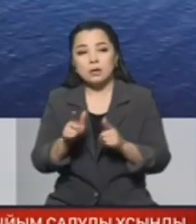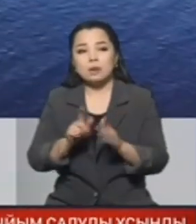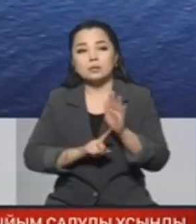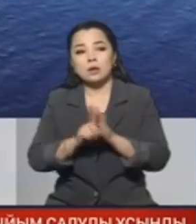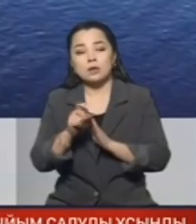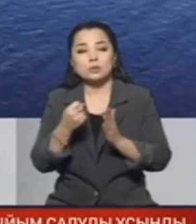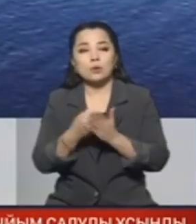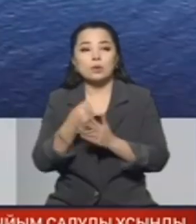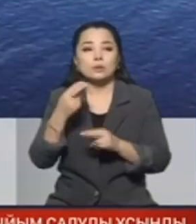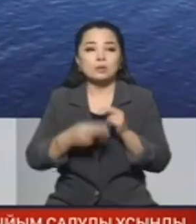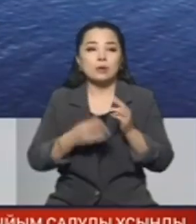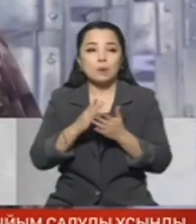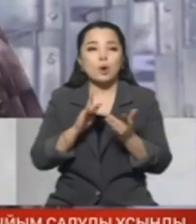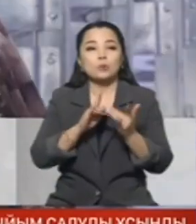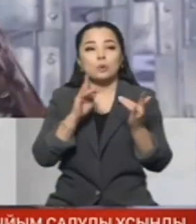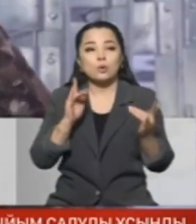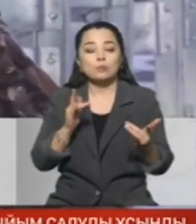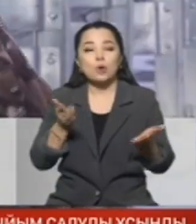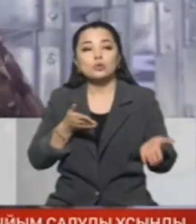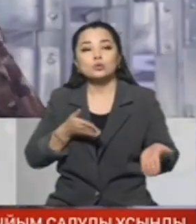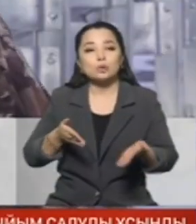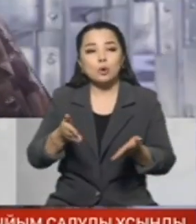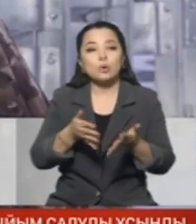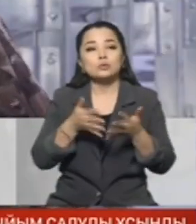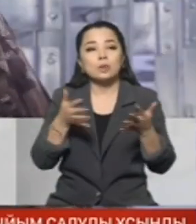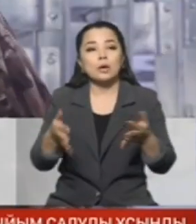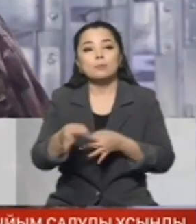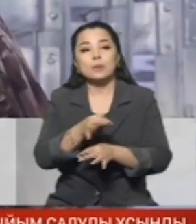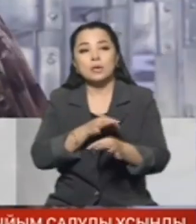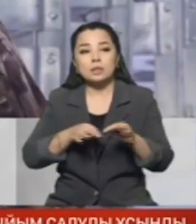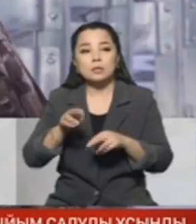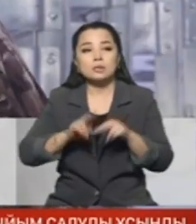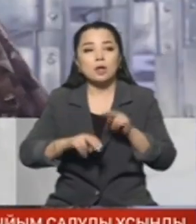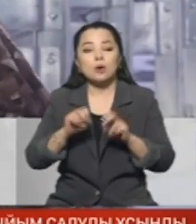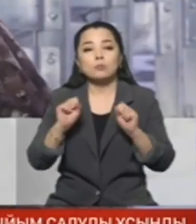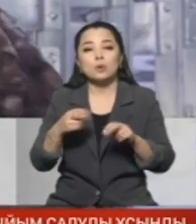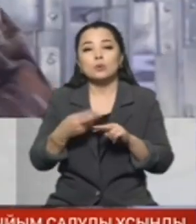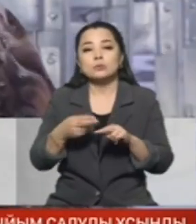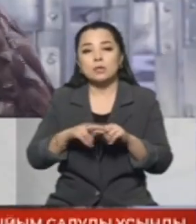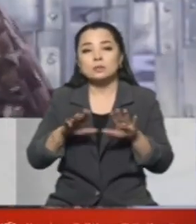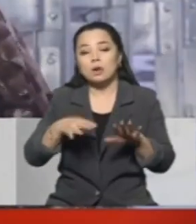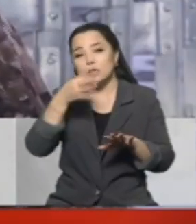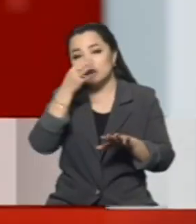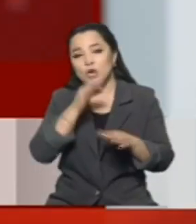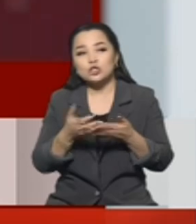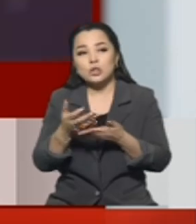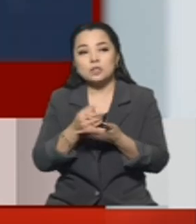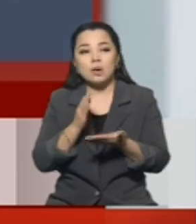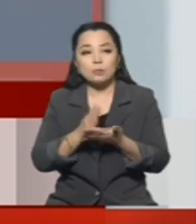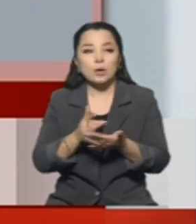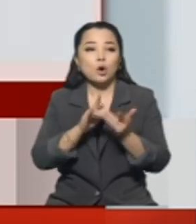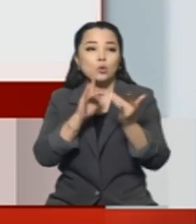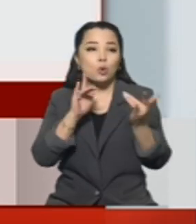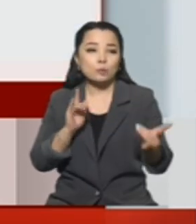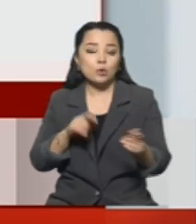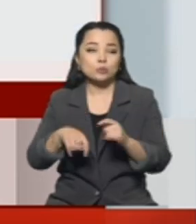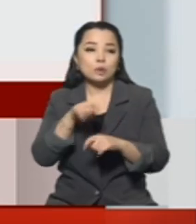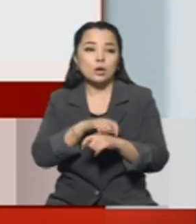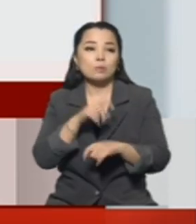дейін. Алда уақытта да көпір, жол, үлкен-үлкен проекттер салалады. Өйткені бұл жерде тәжірибе жинақталды. Көпірдің